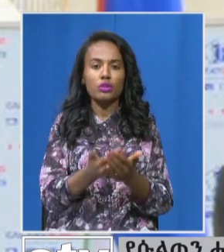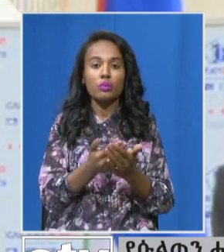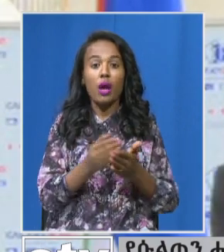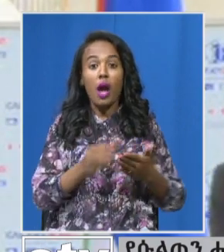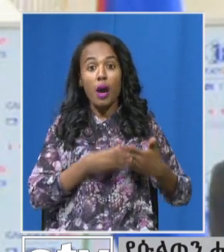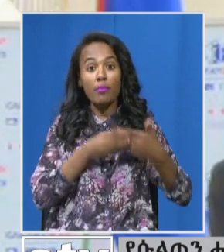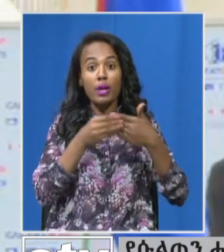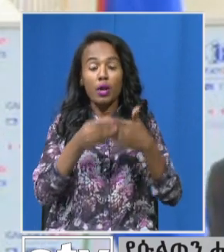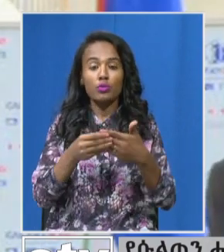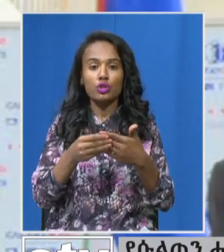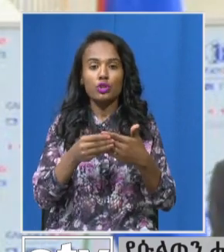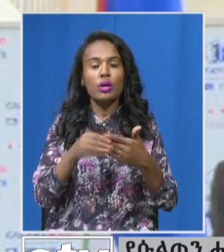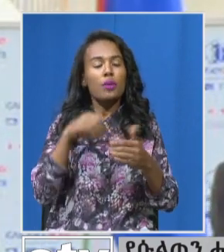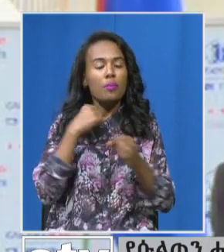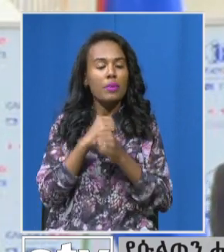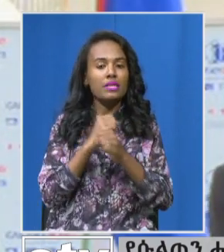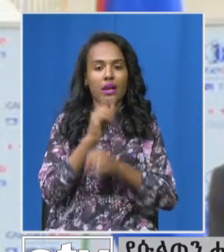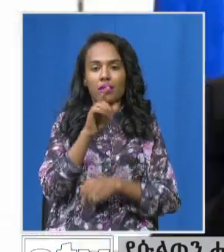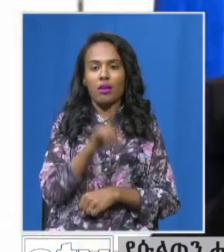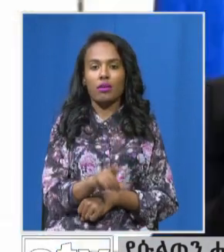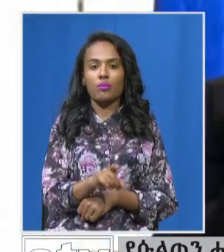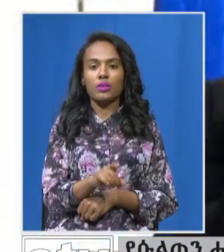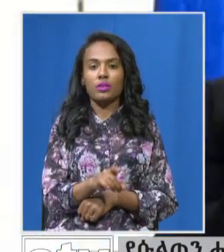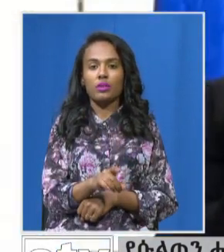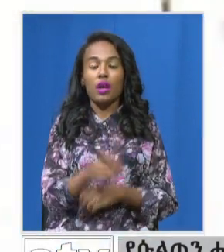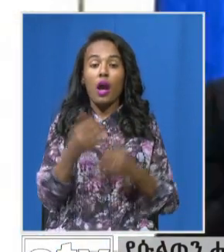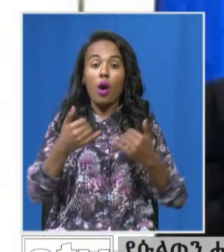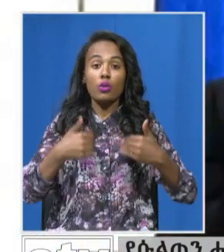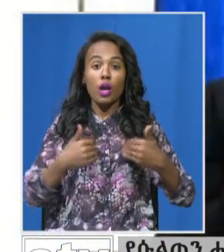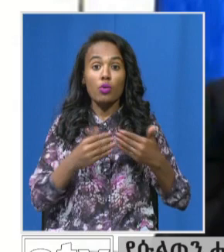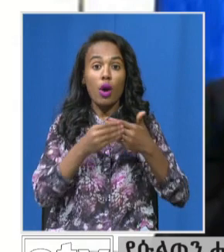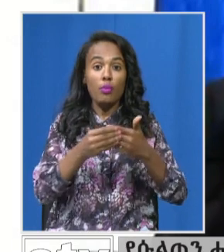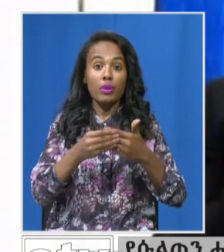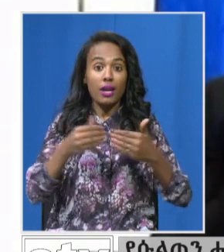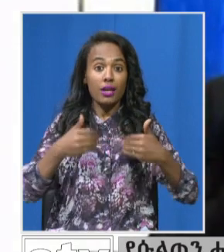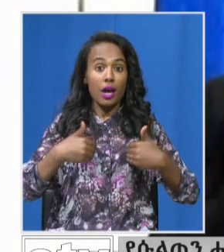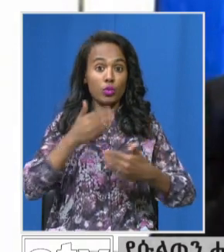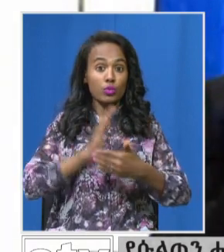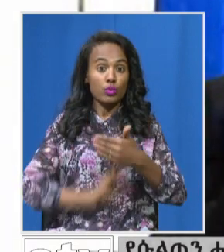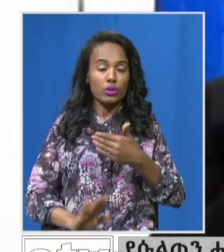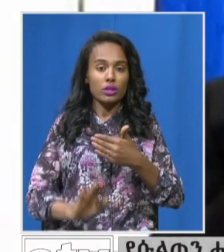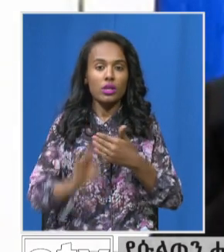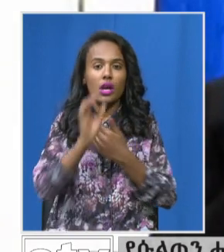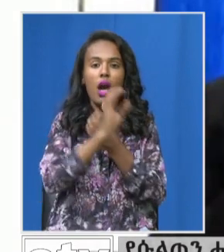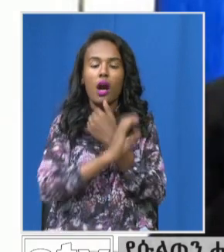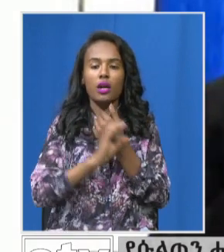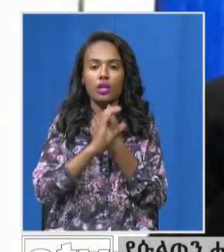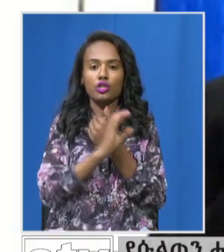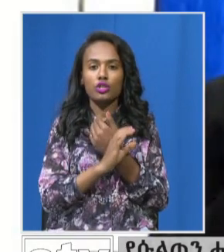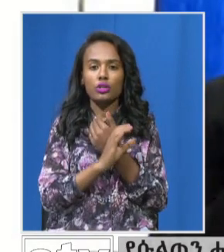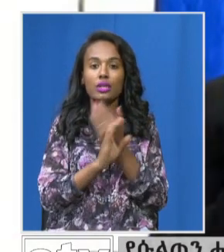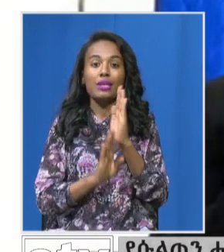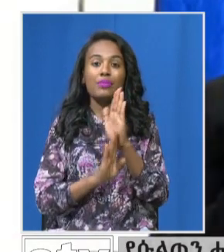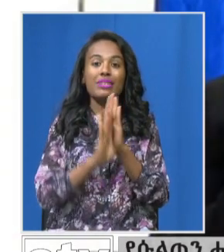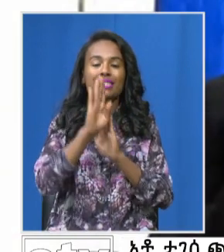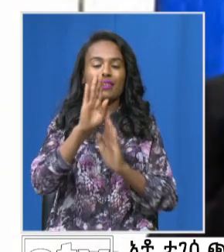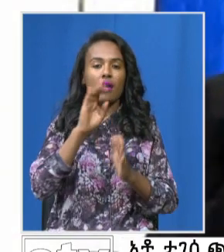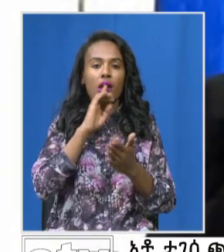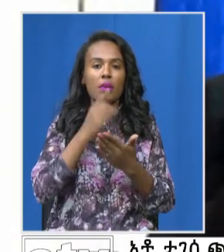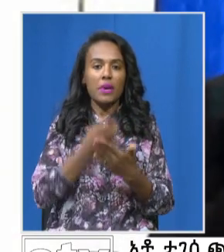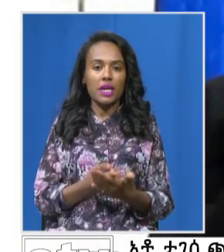አመራሮች መትጋት ይኖርብናል ለማለት ነው። ምንም ያለው አመራር ያለው ትውልድ አገራችንን ብልጽግና